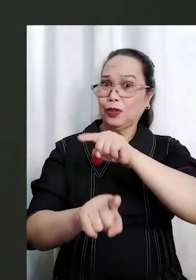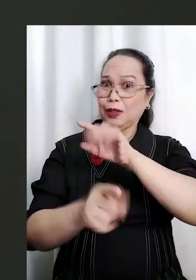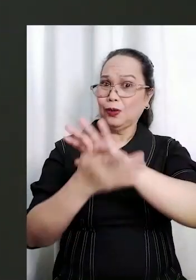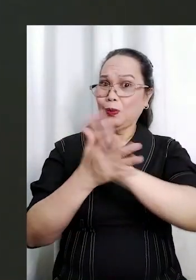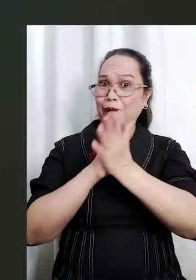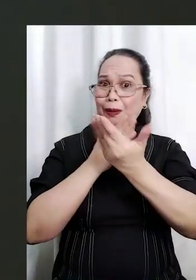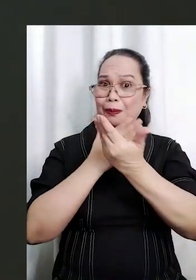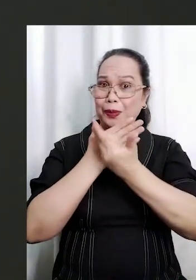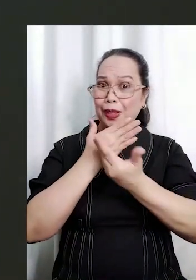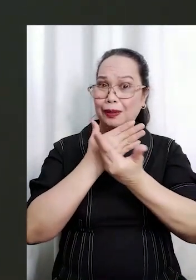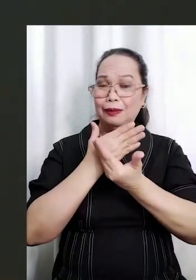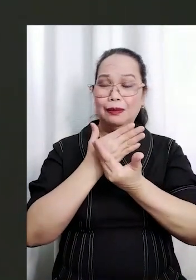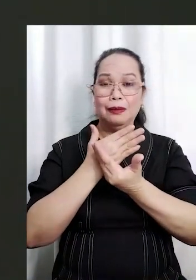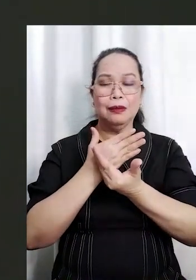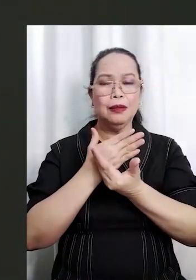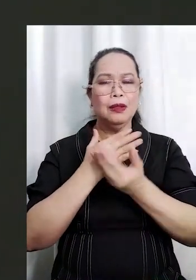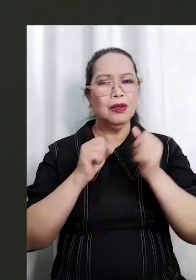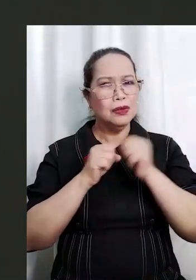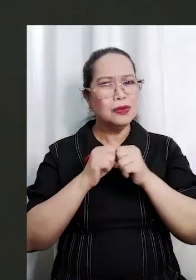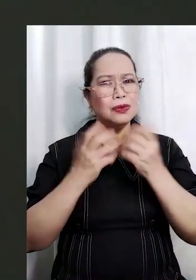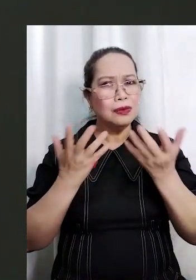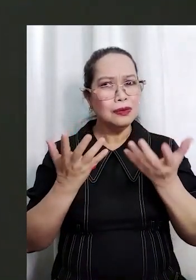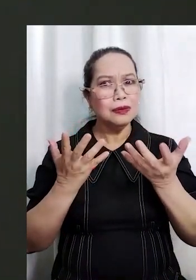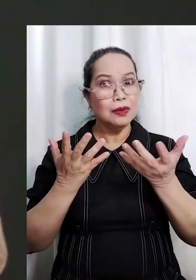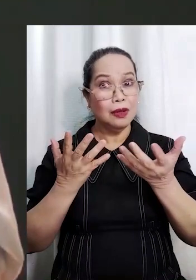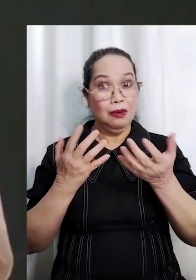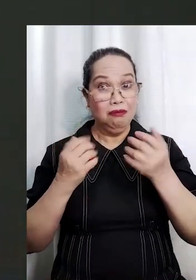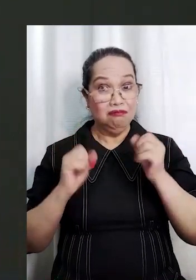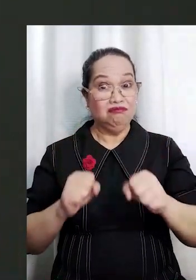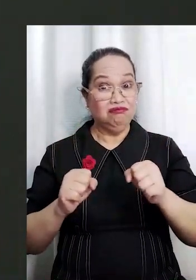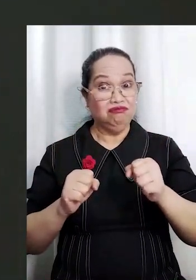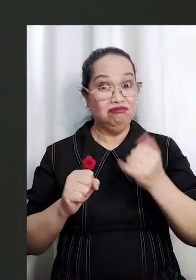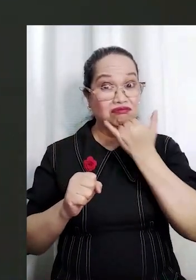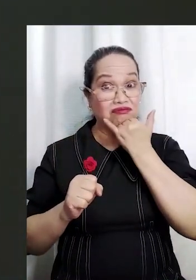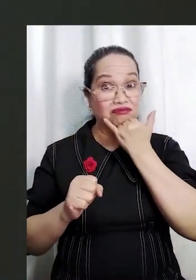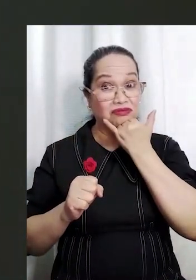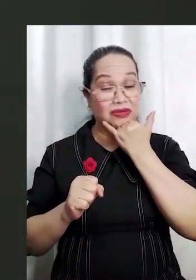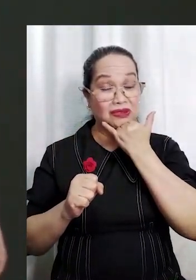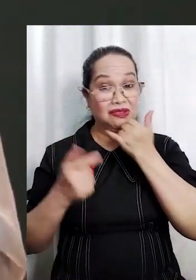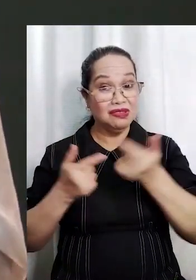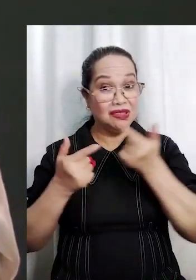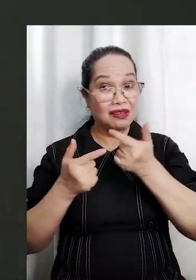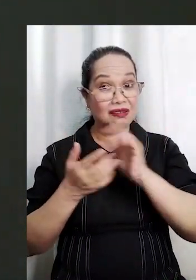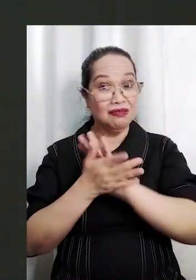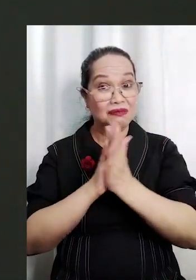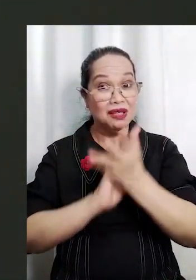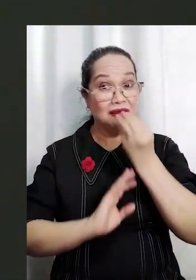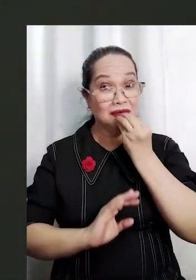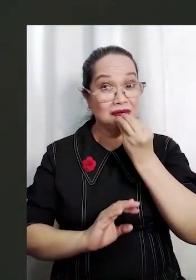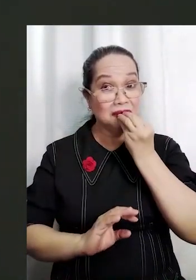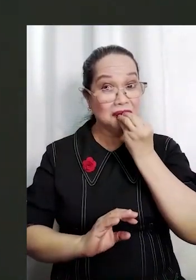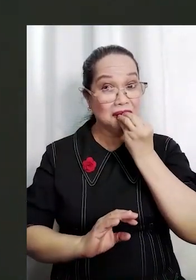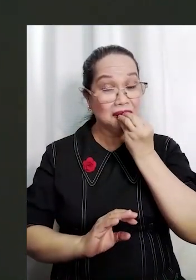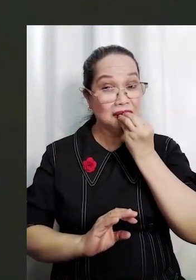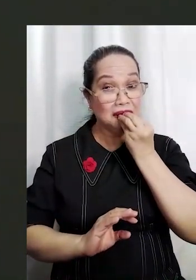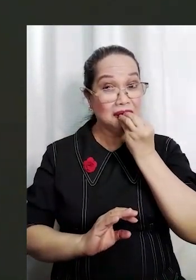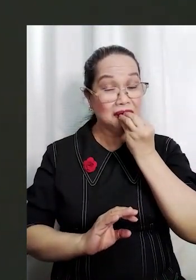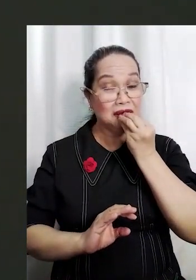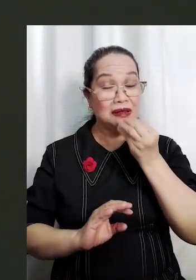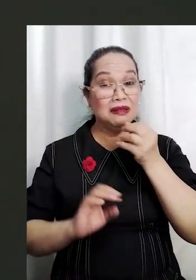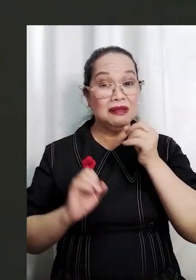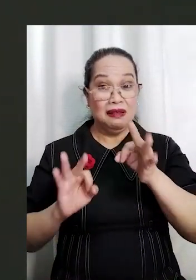bread." So ang tanong, kasalanan bang kumain? Hindi. Kasalanan